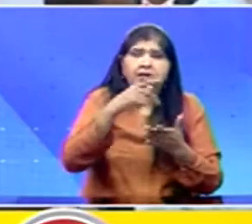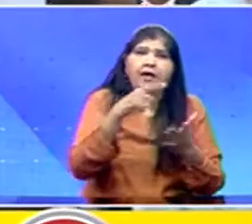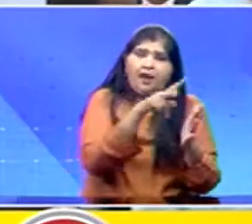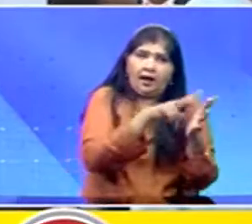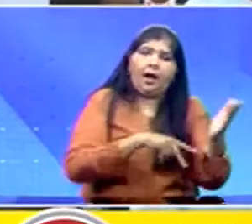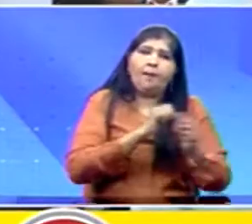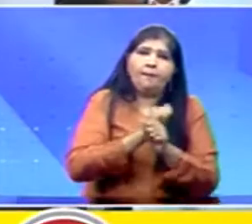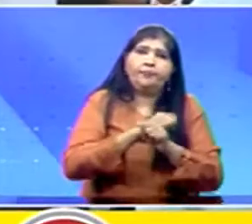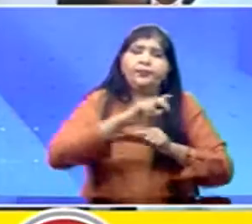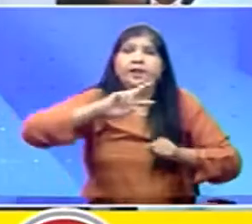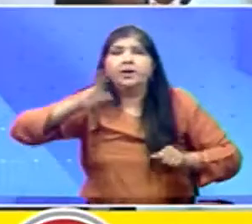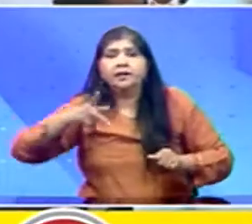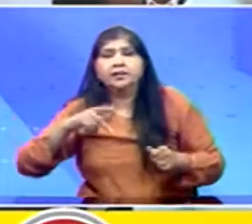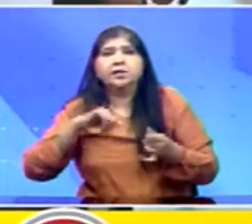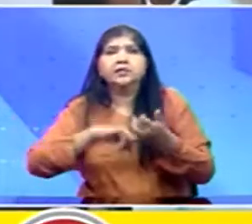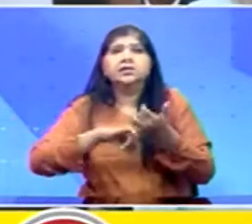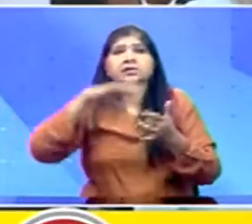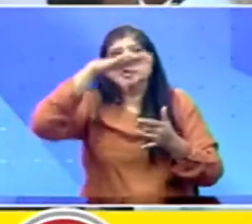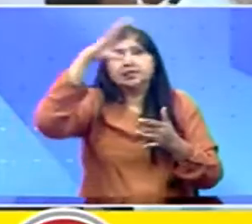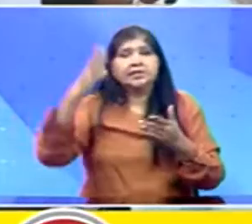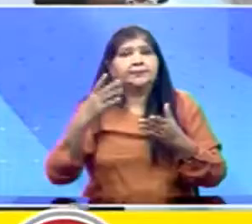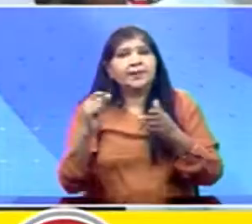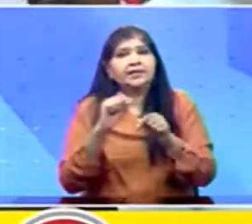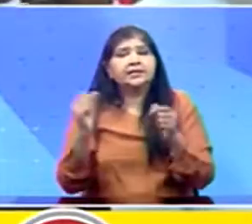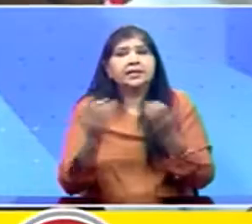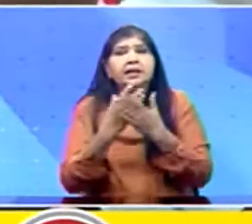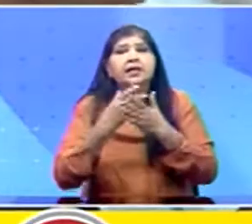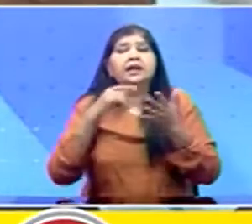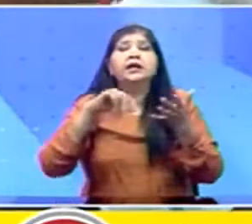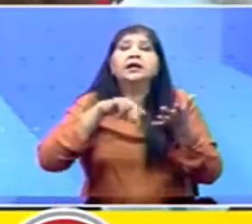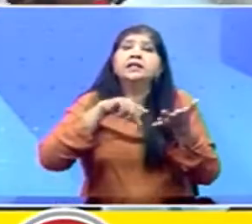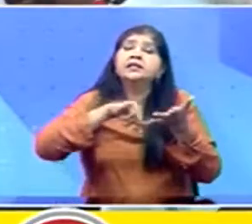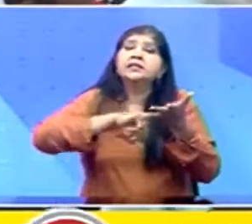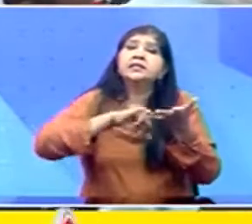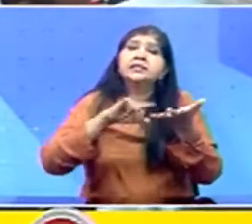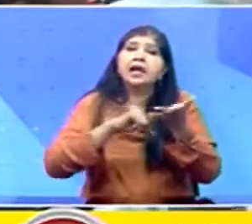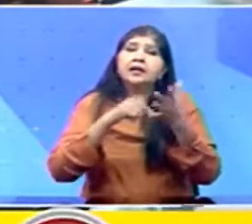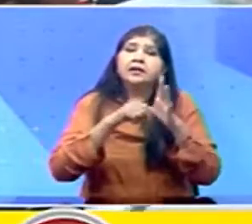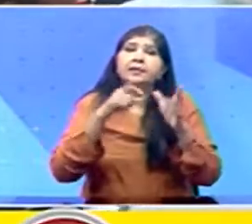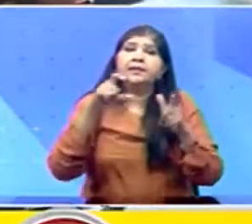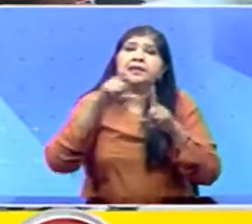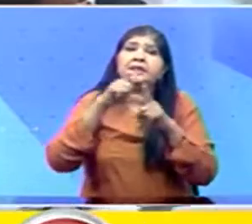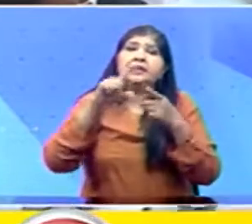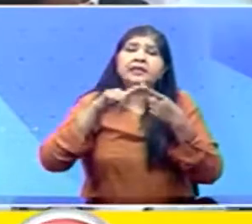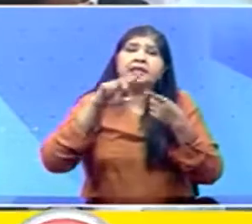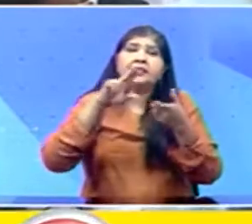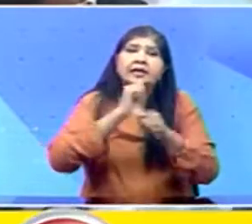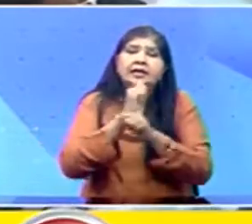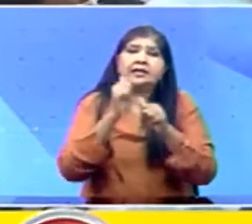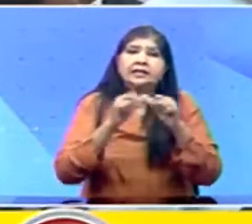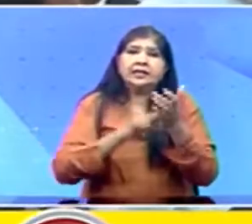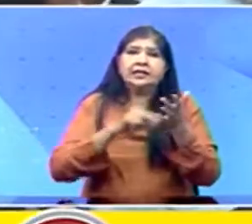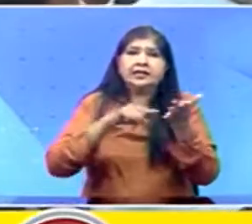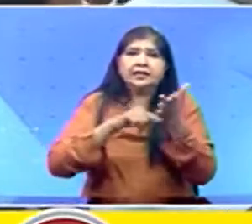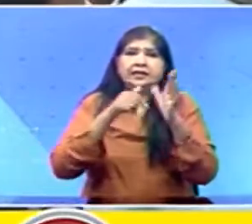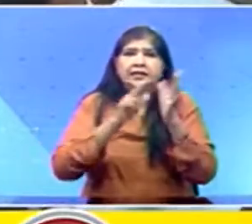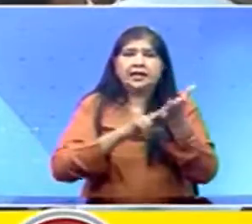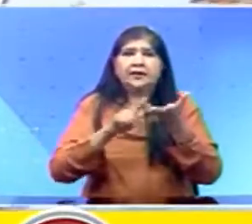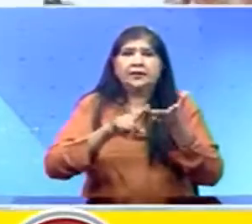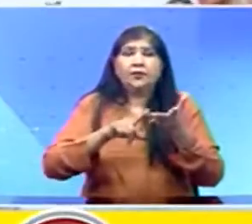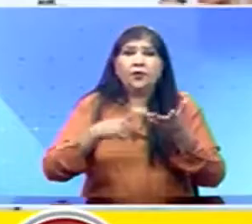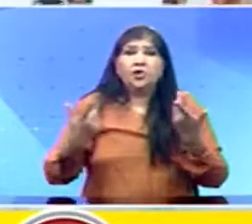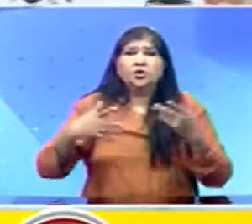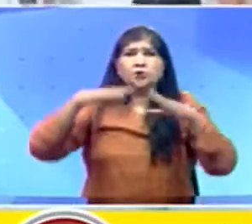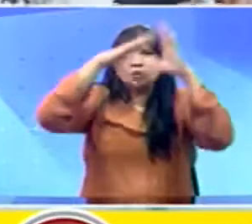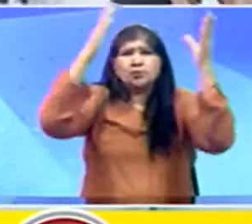एक और स्पेस टार्टप दिगन तरा के तनवीर एहमत से भी मिला था जो स्पेस के कच्चरे को मैप